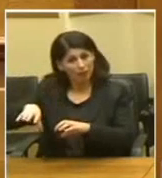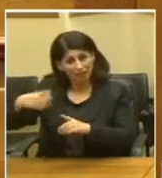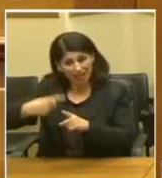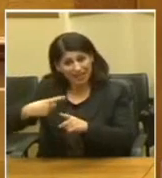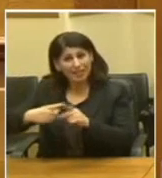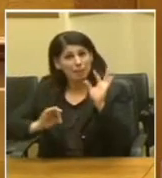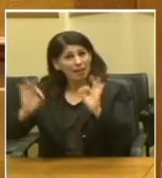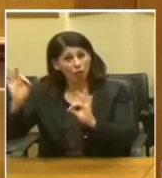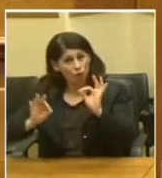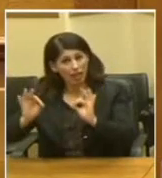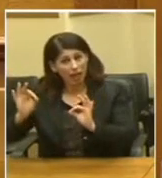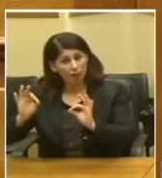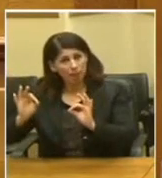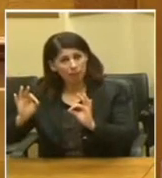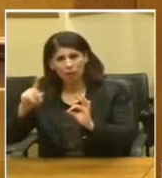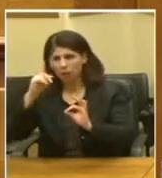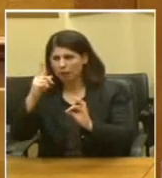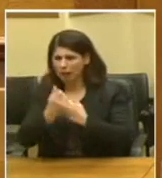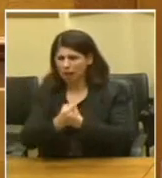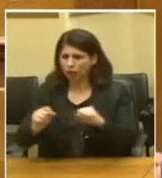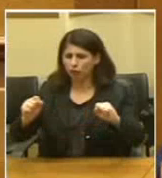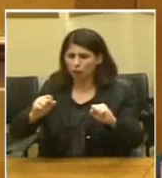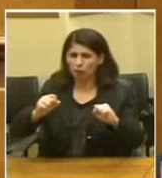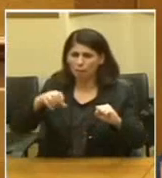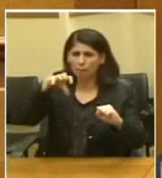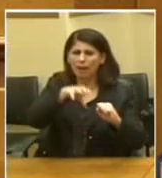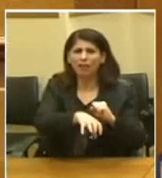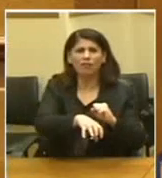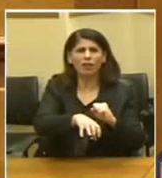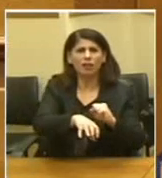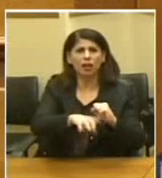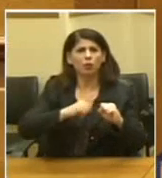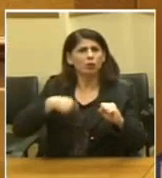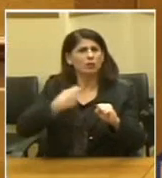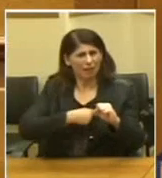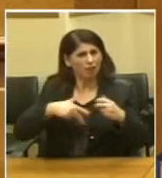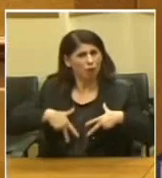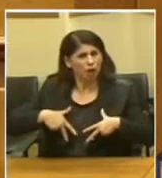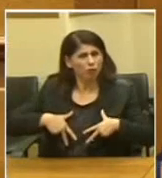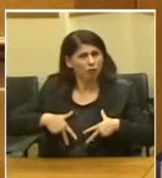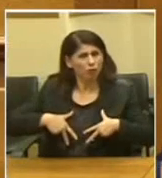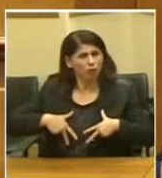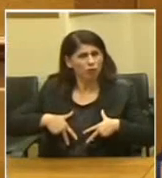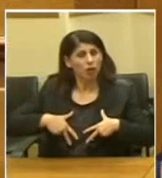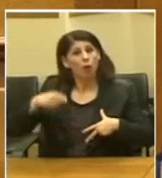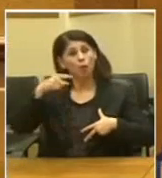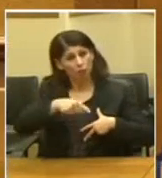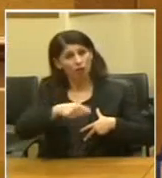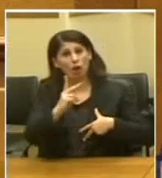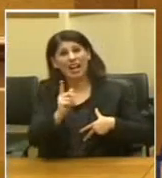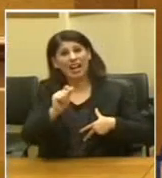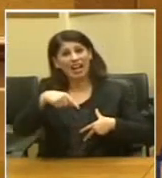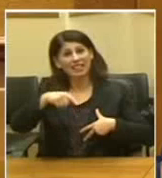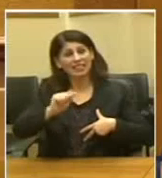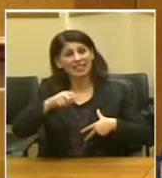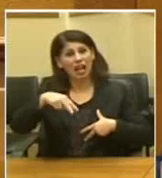Μακεδονία, με μια αυτόνομη περιφέρεια του Ισπανικού κράτους, το οποίο διαθέτει